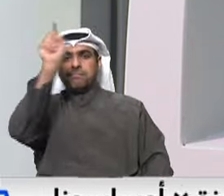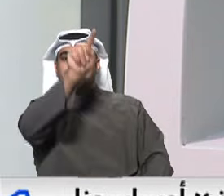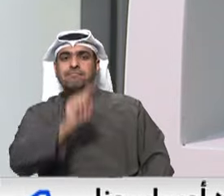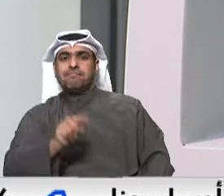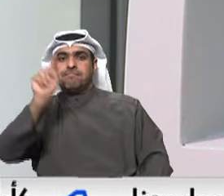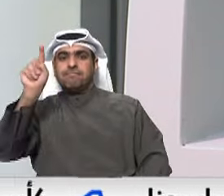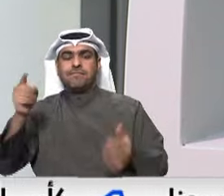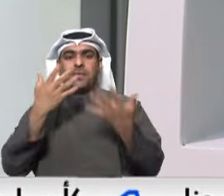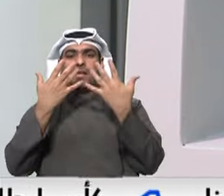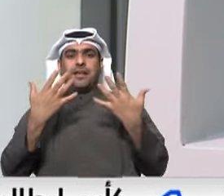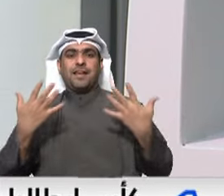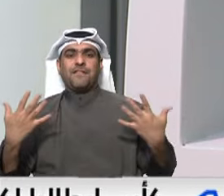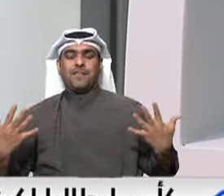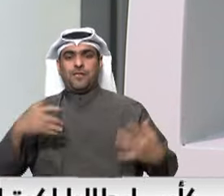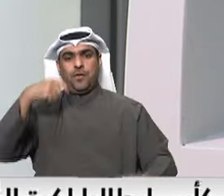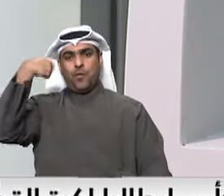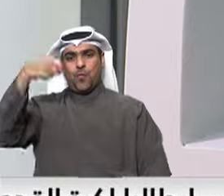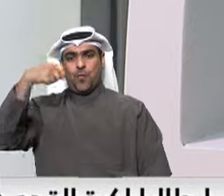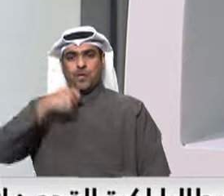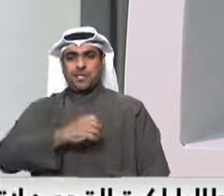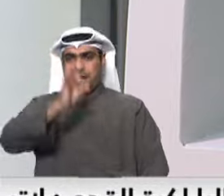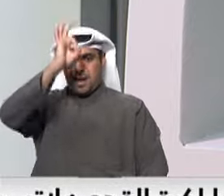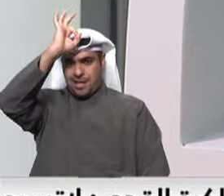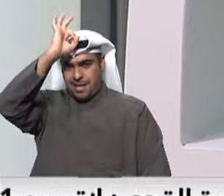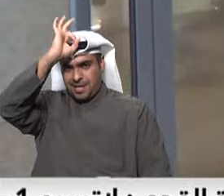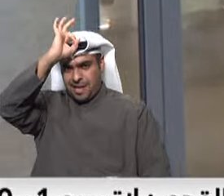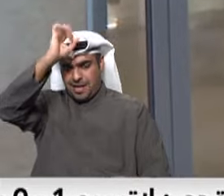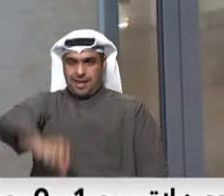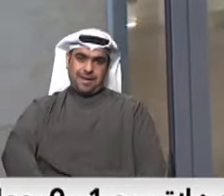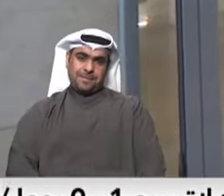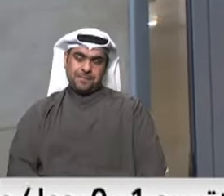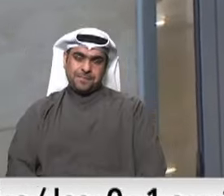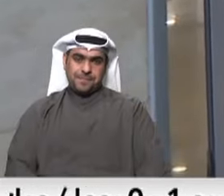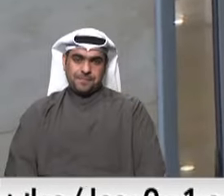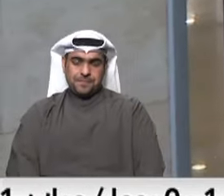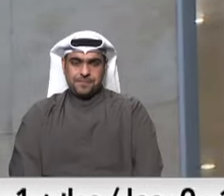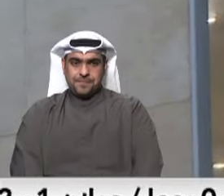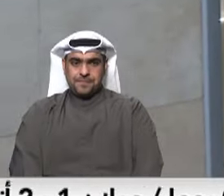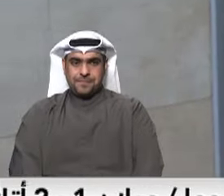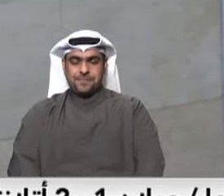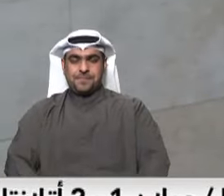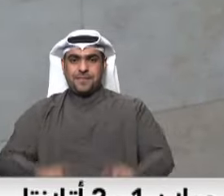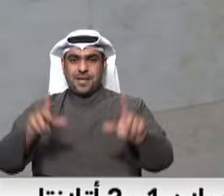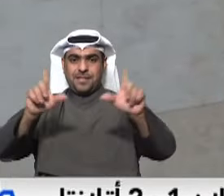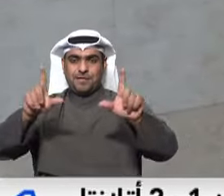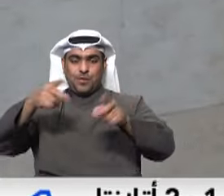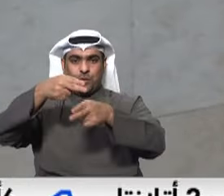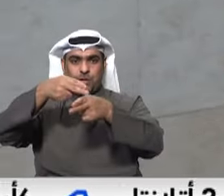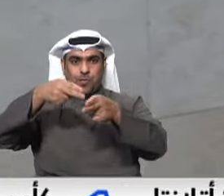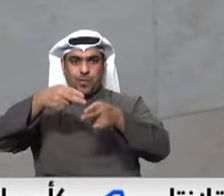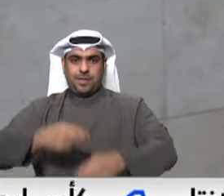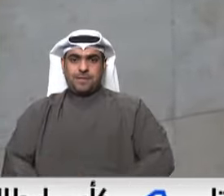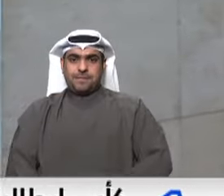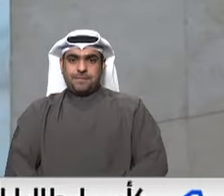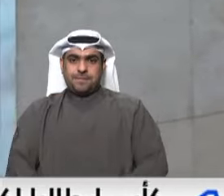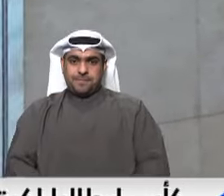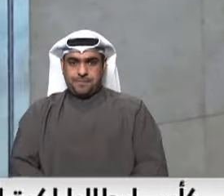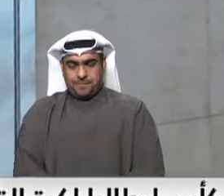بوابة المراكز الذكية لخدمة المواطنين والمقيمين. فهد التركي، تلفزيون دولة الكويت.